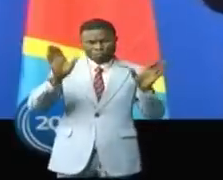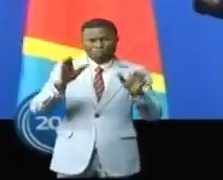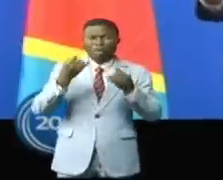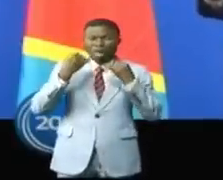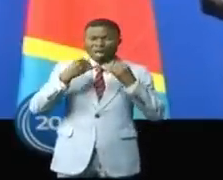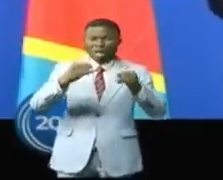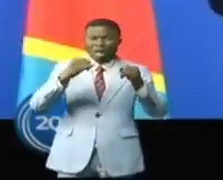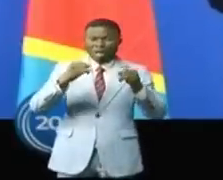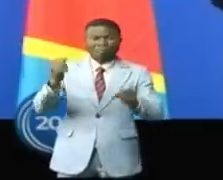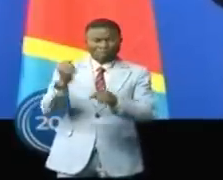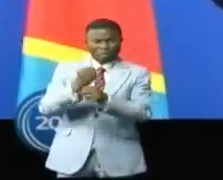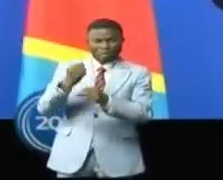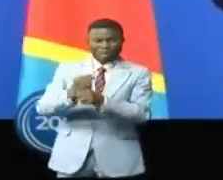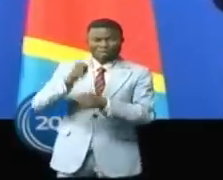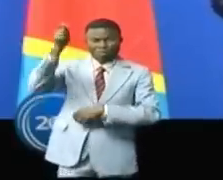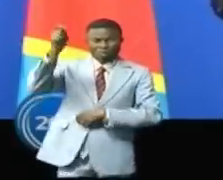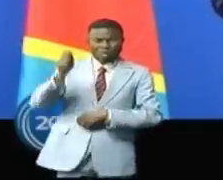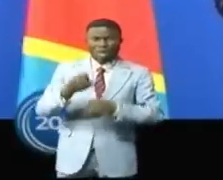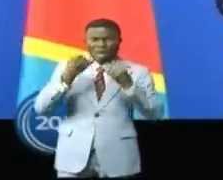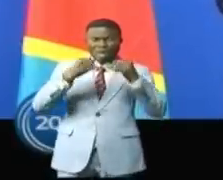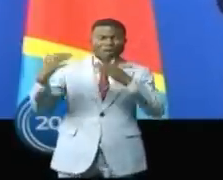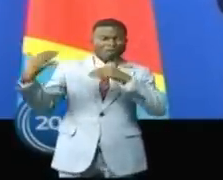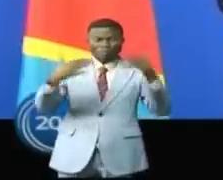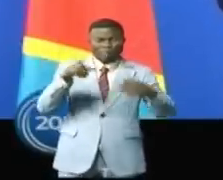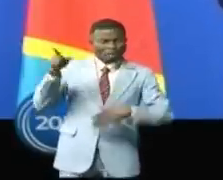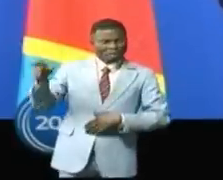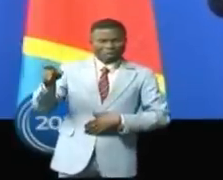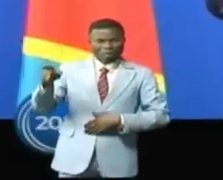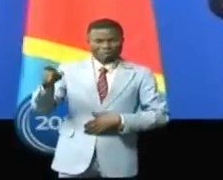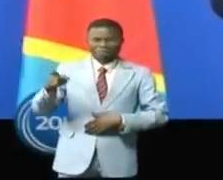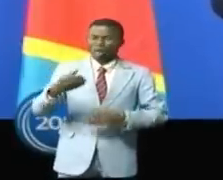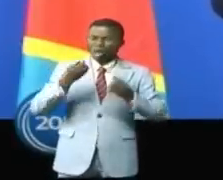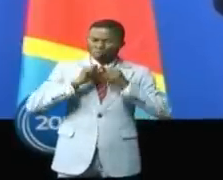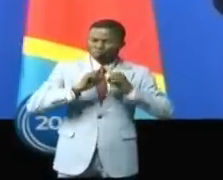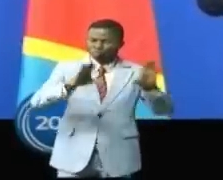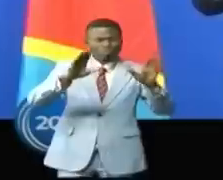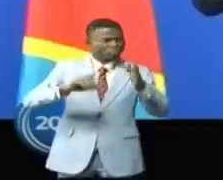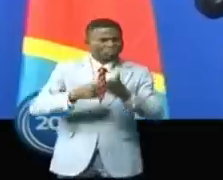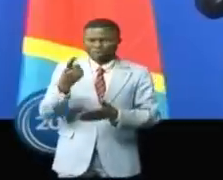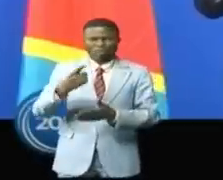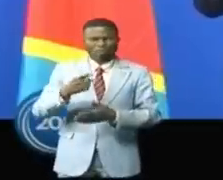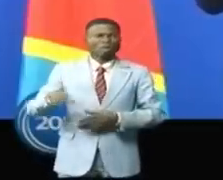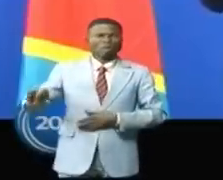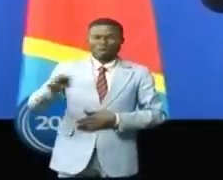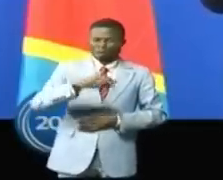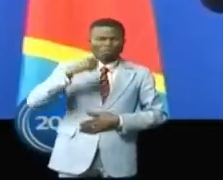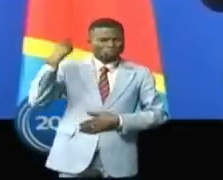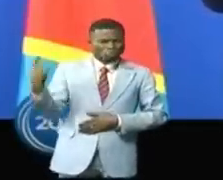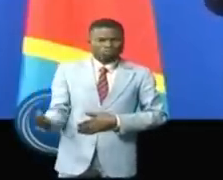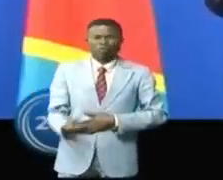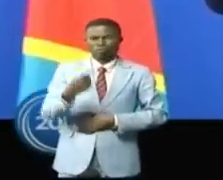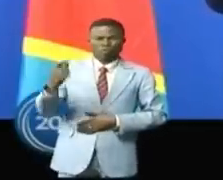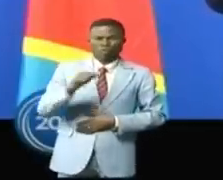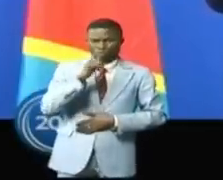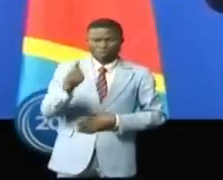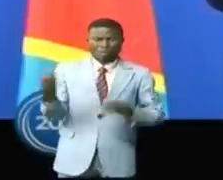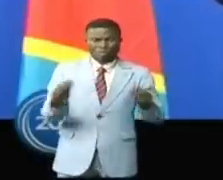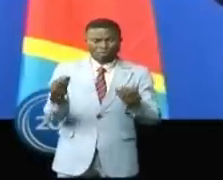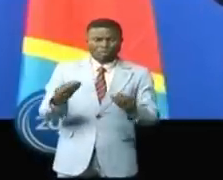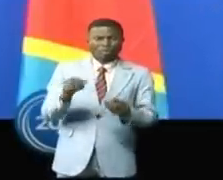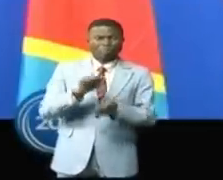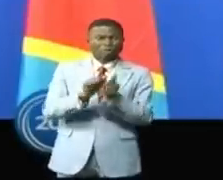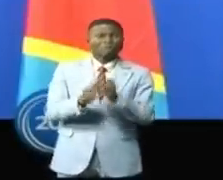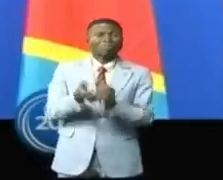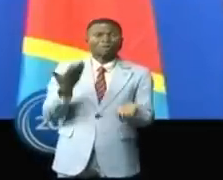informations opérationnelles, les informations des guerres, on ne peut pas toujours les divulguer parce que cela peut